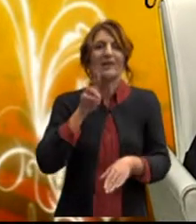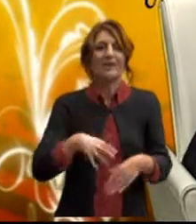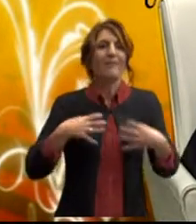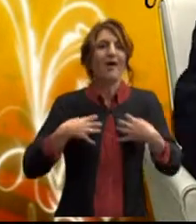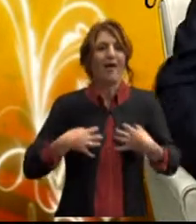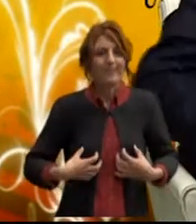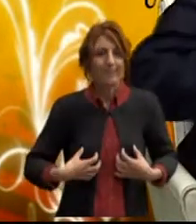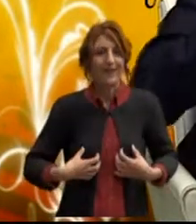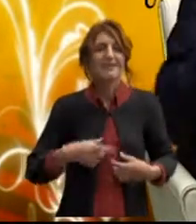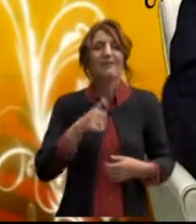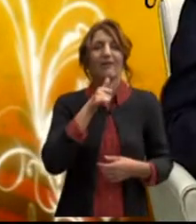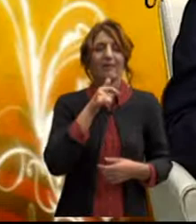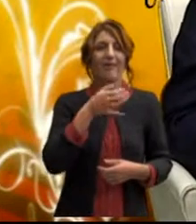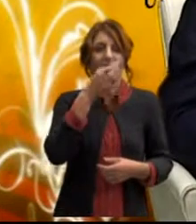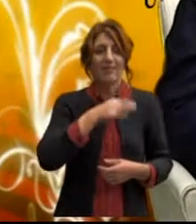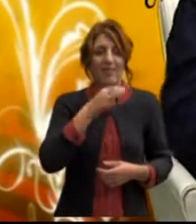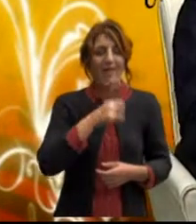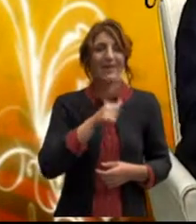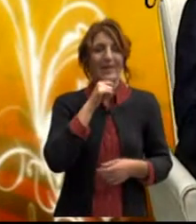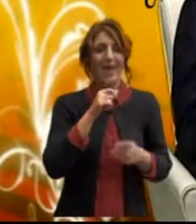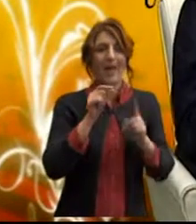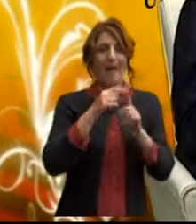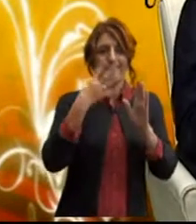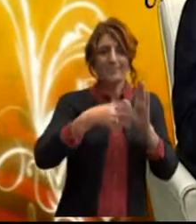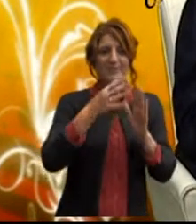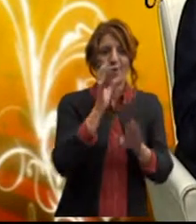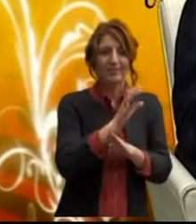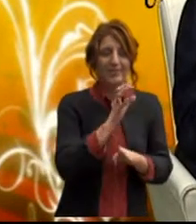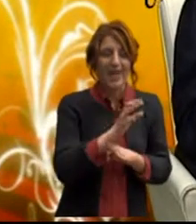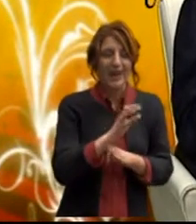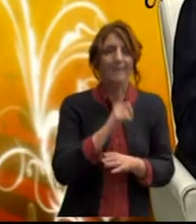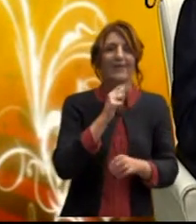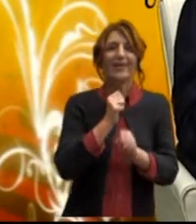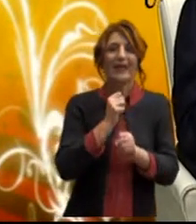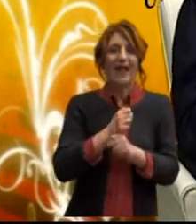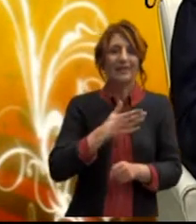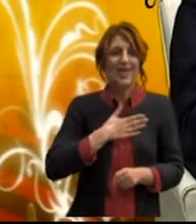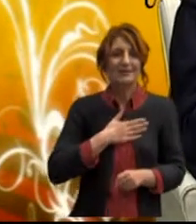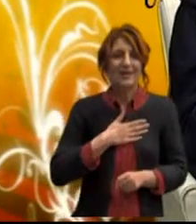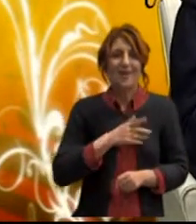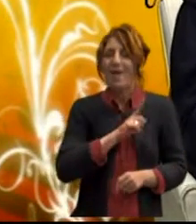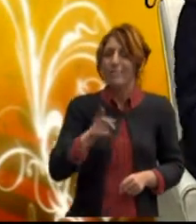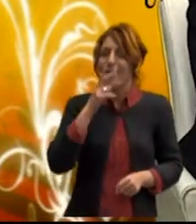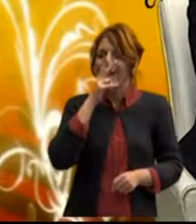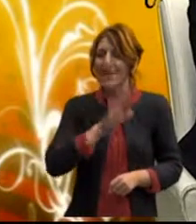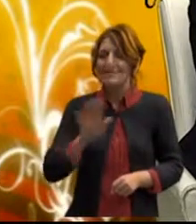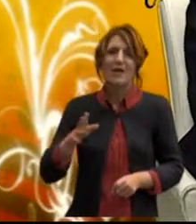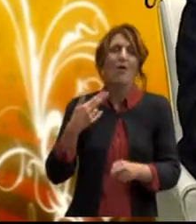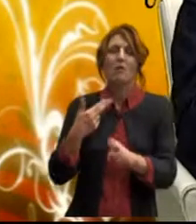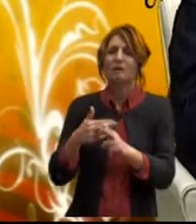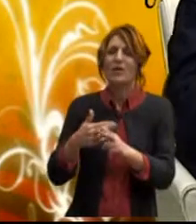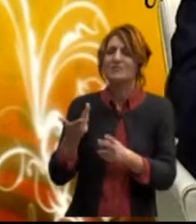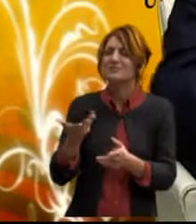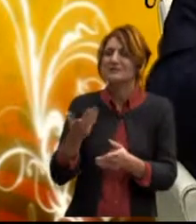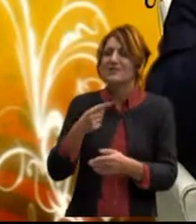i psihoterapija i rad na sebi, dakle, i ne samo gledati bolest kao neki nedostatak, nego koji je smisao bolesti, zašto